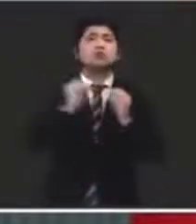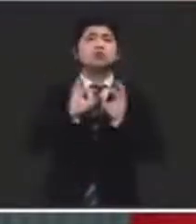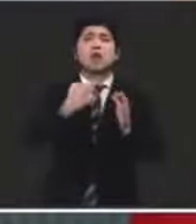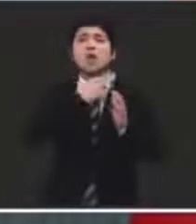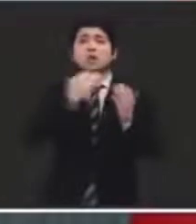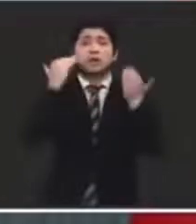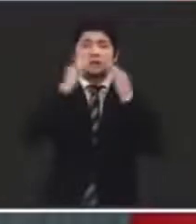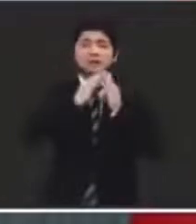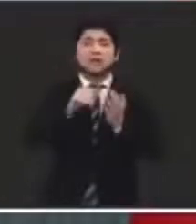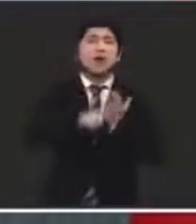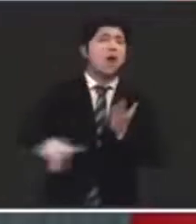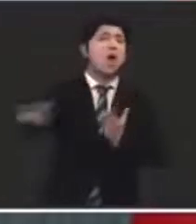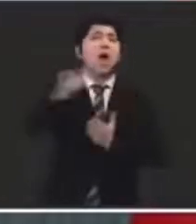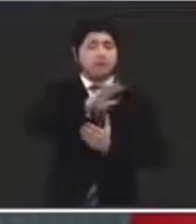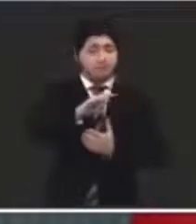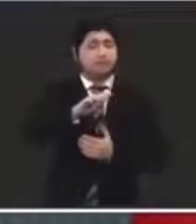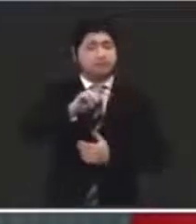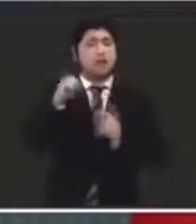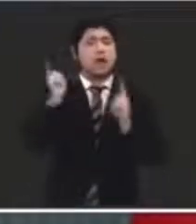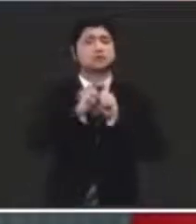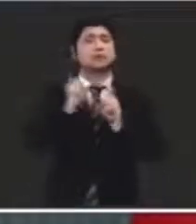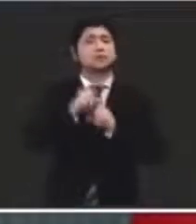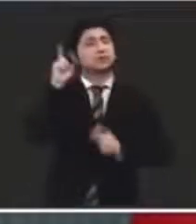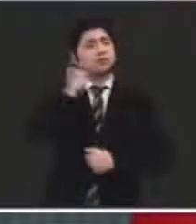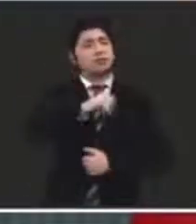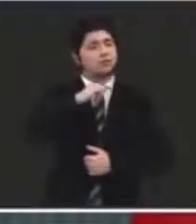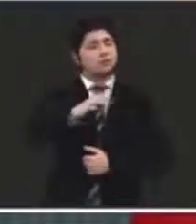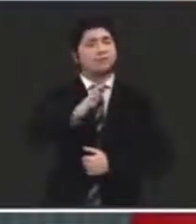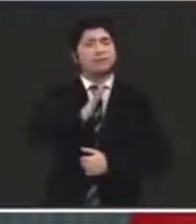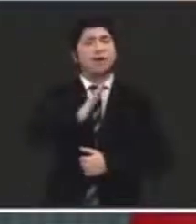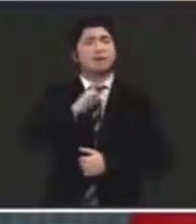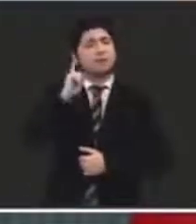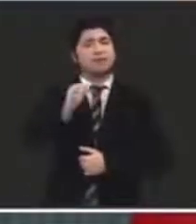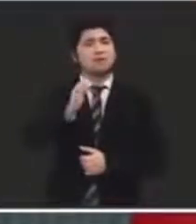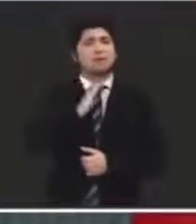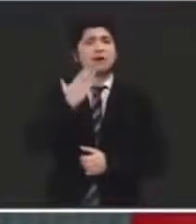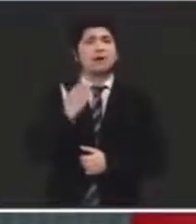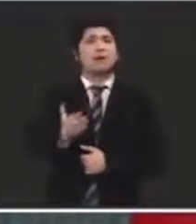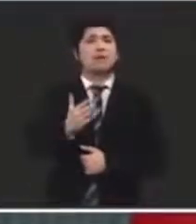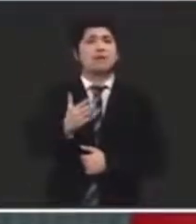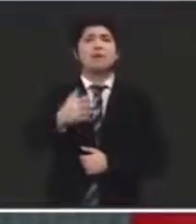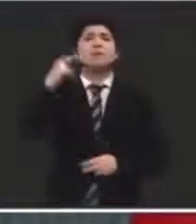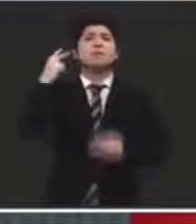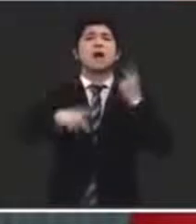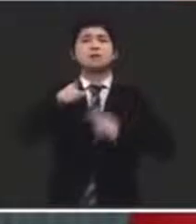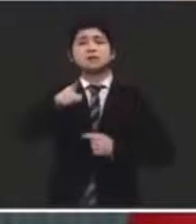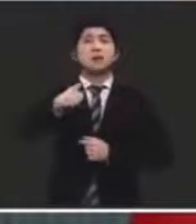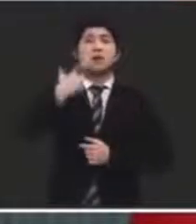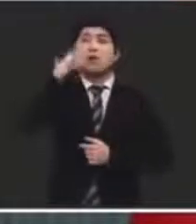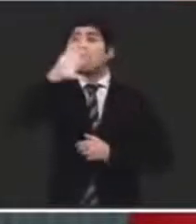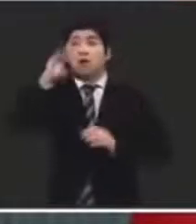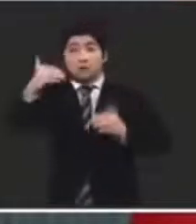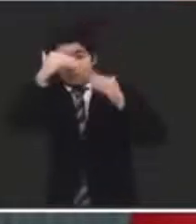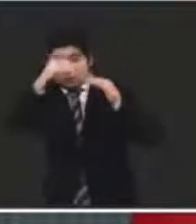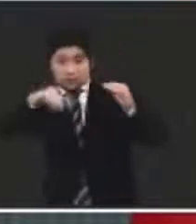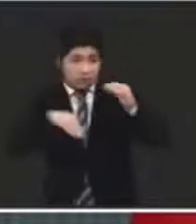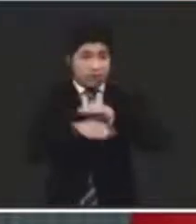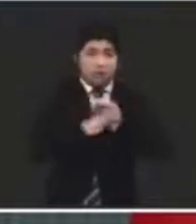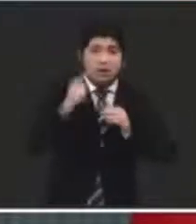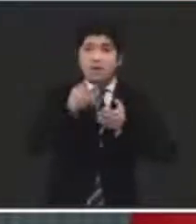hesabı da elbet bir gün sorulacaktır birilerinin etekleri altına saklanarak